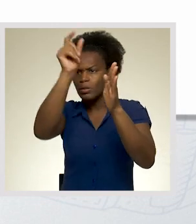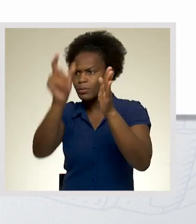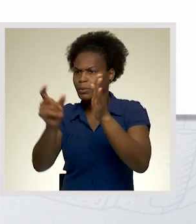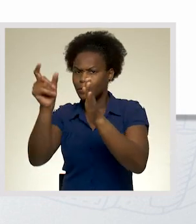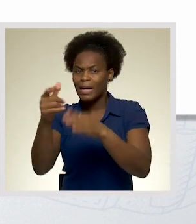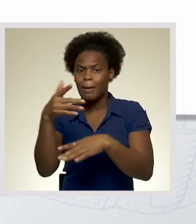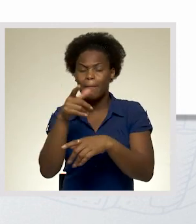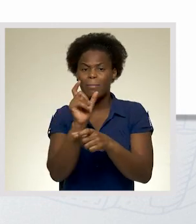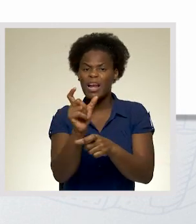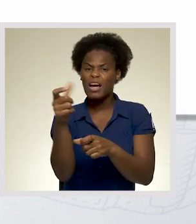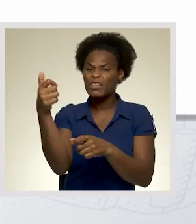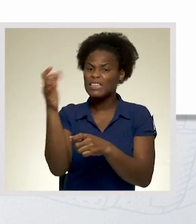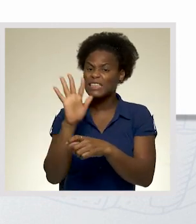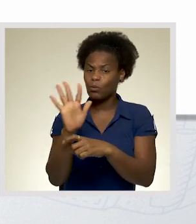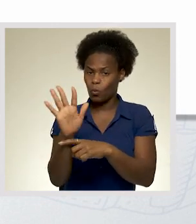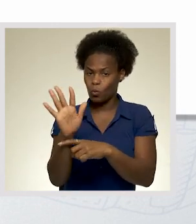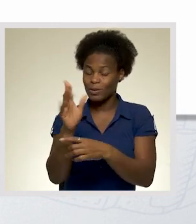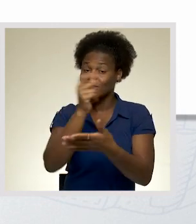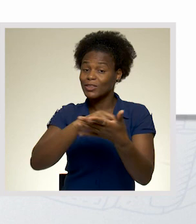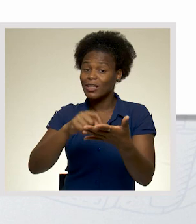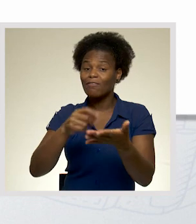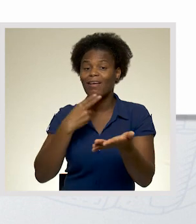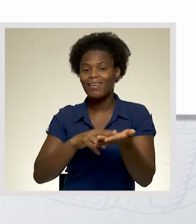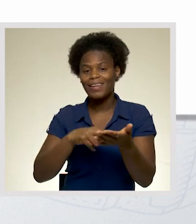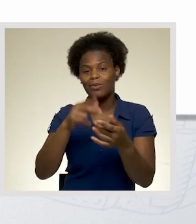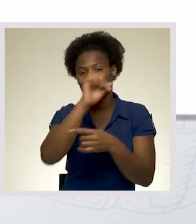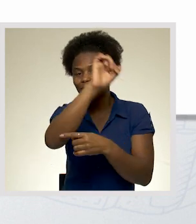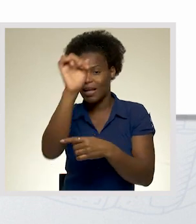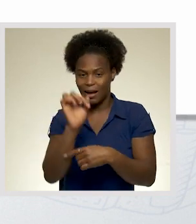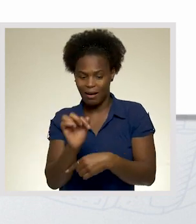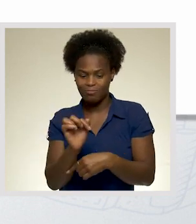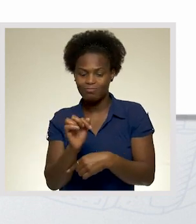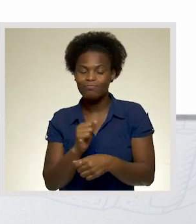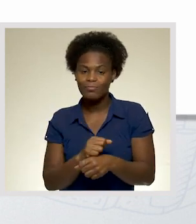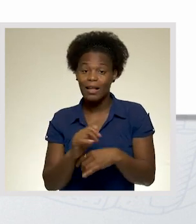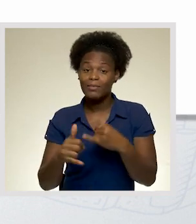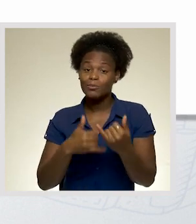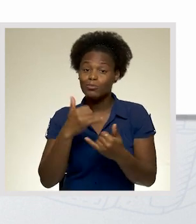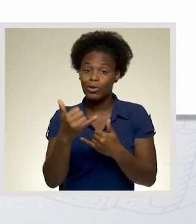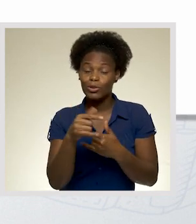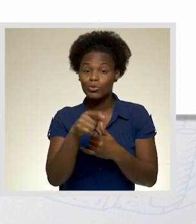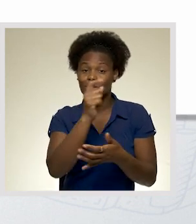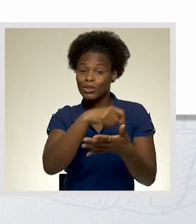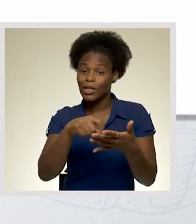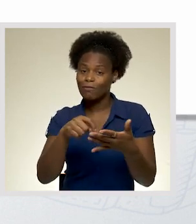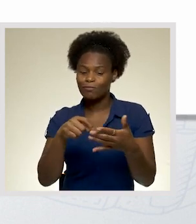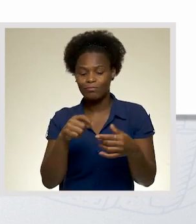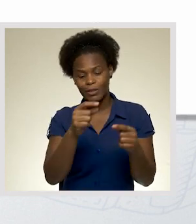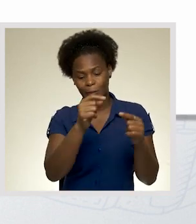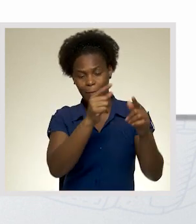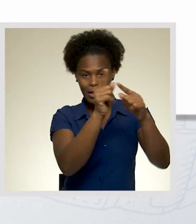qui décrivent une réalité sénégalaise. puis écrivez-les